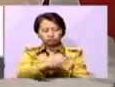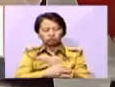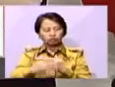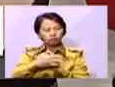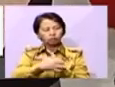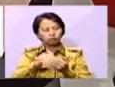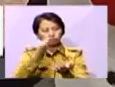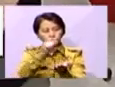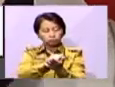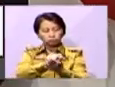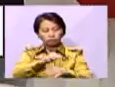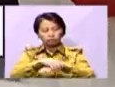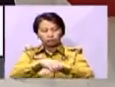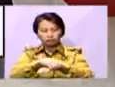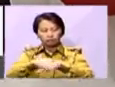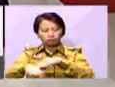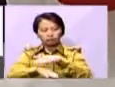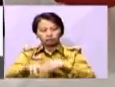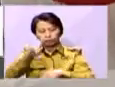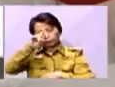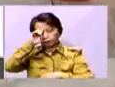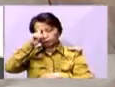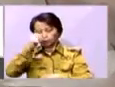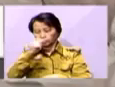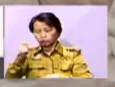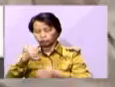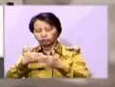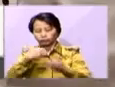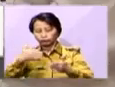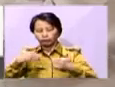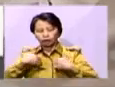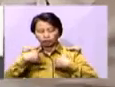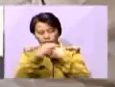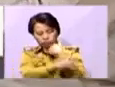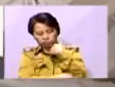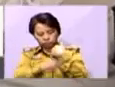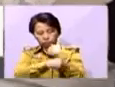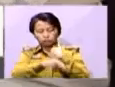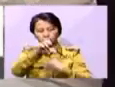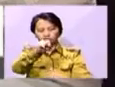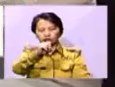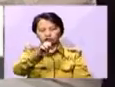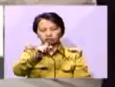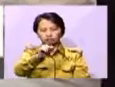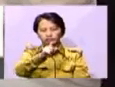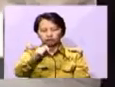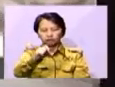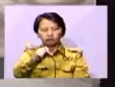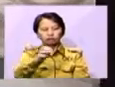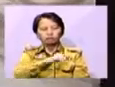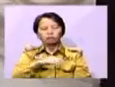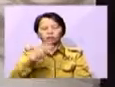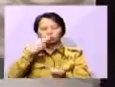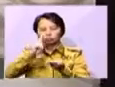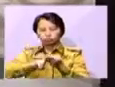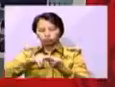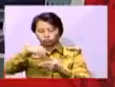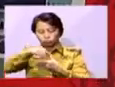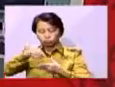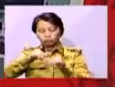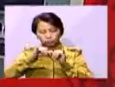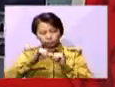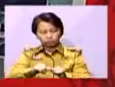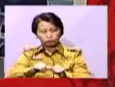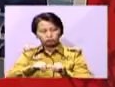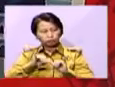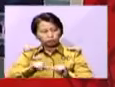jajahan British di bawah syarikat India Timur sebelum adanya negeri-negeri Selat di Malaya. Pos Malaysia akan mengeluarkan stem kekal